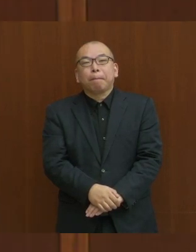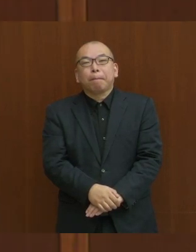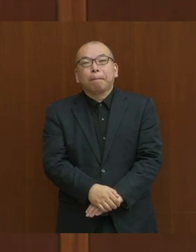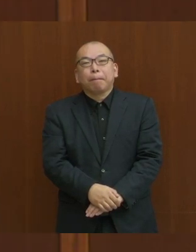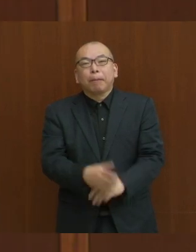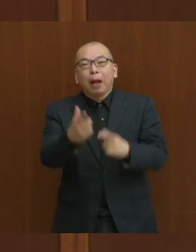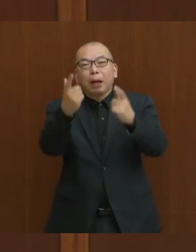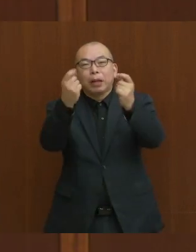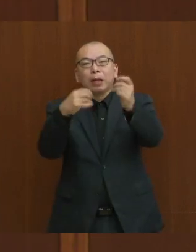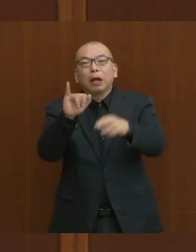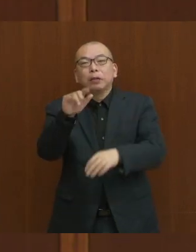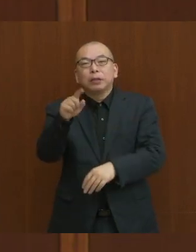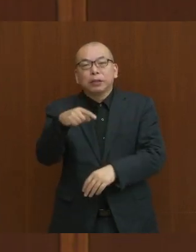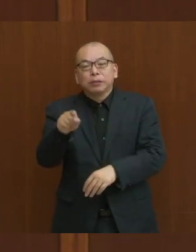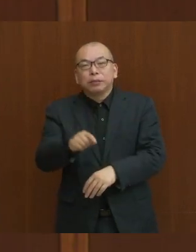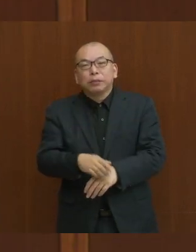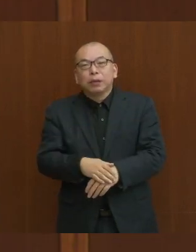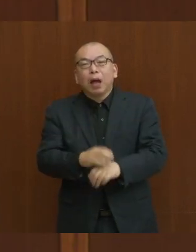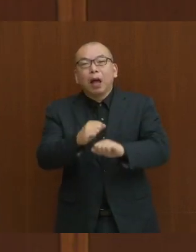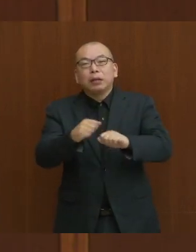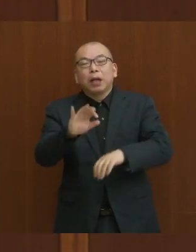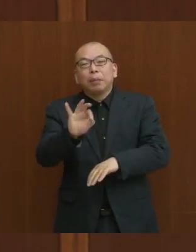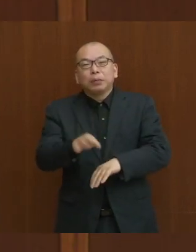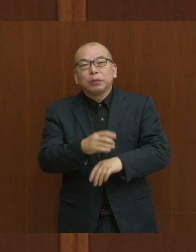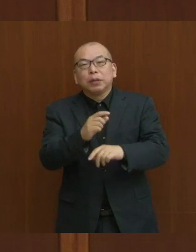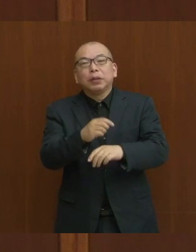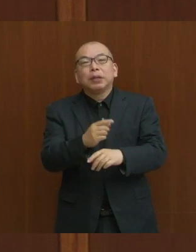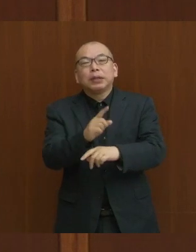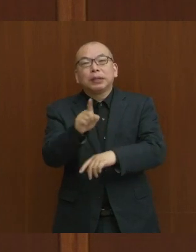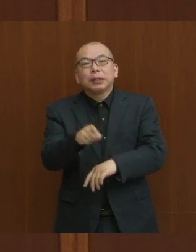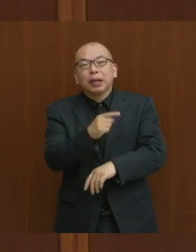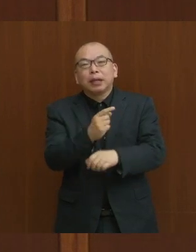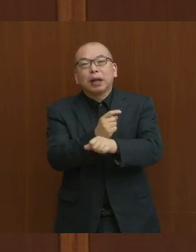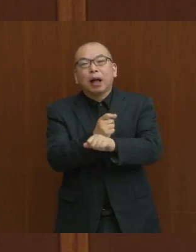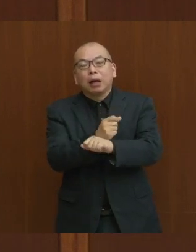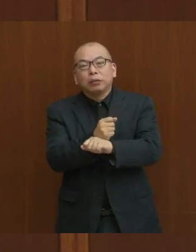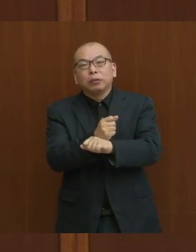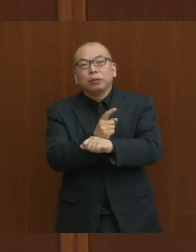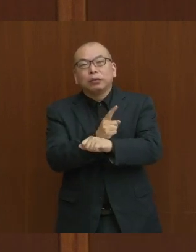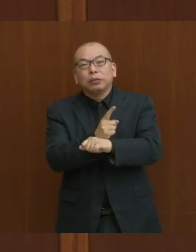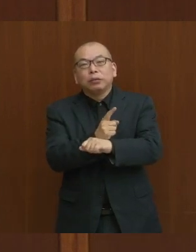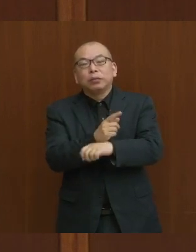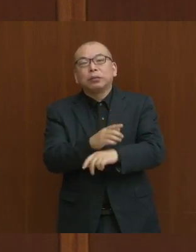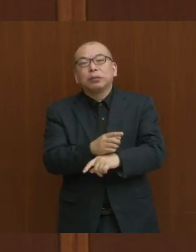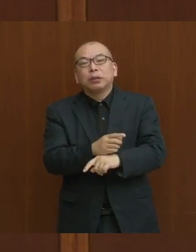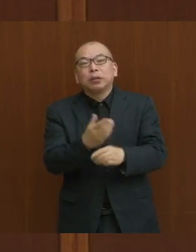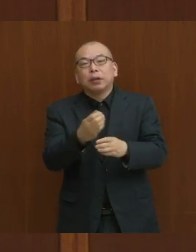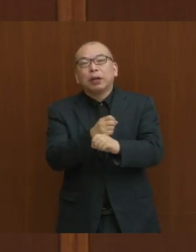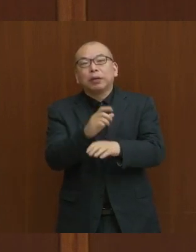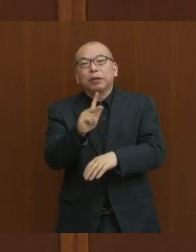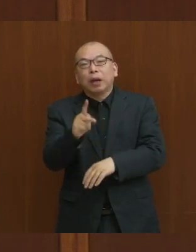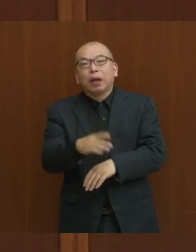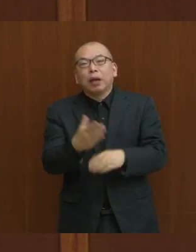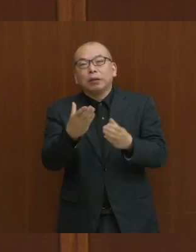大学院生物資源科学研究科修了生